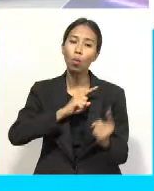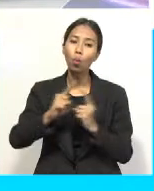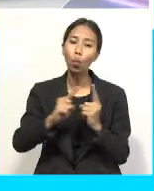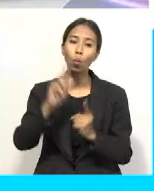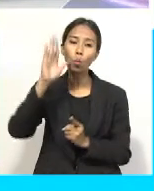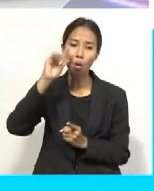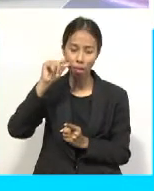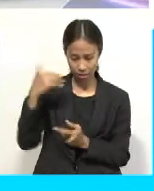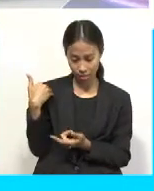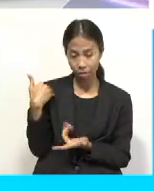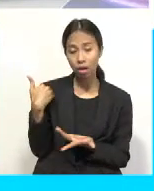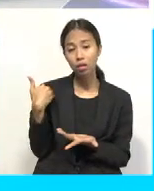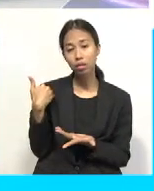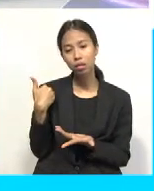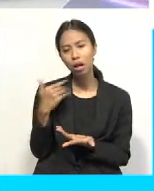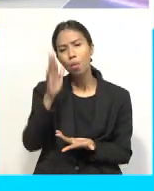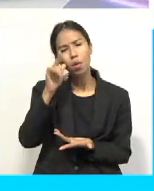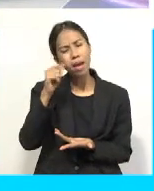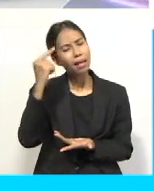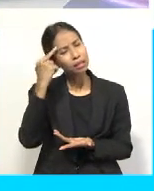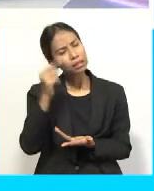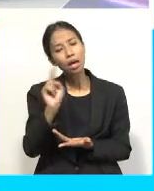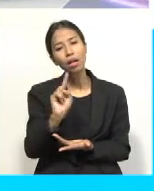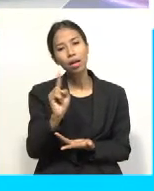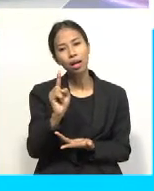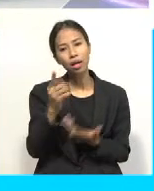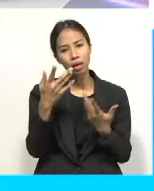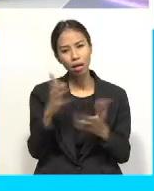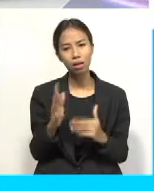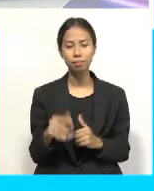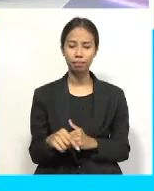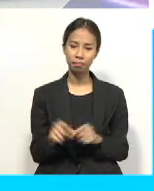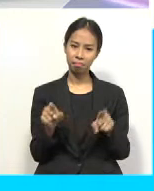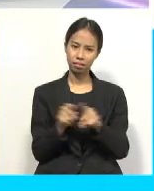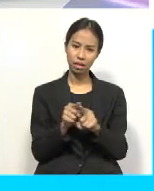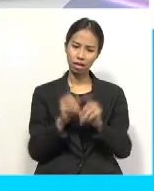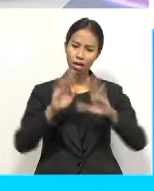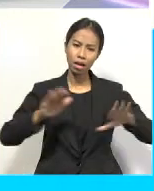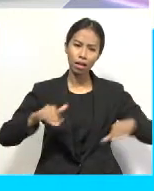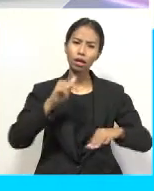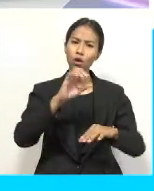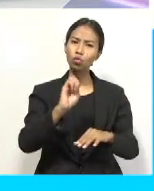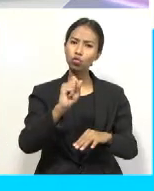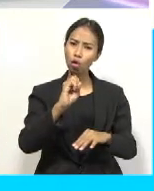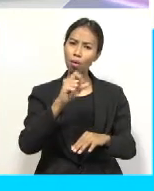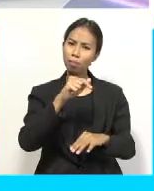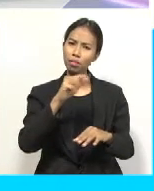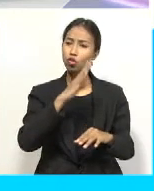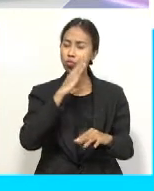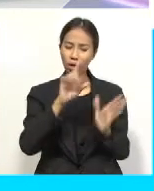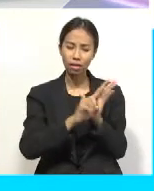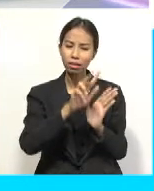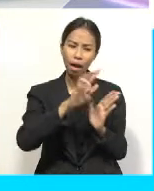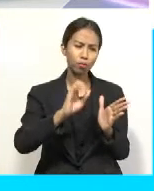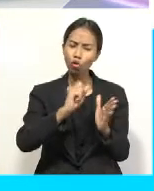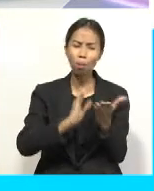คุณปณทัศน์คะว่าผู้ปกครองมีความคิดเห็นในเรื่องนี้อย่างไรแล้วบางส่วนเนี่ยคือหมายความว่าเด็กที่สอบในระบบ3ไม่ติดหรือว่าในส่วน